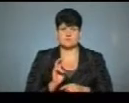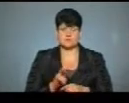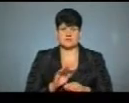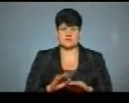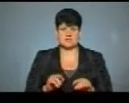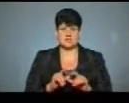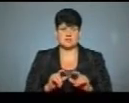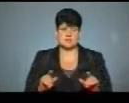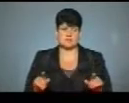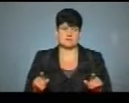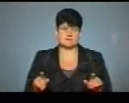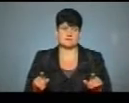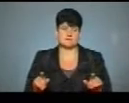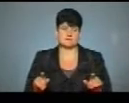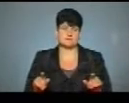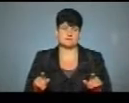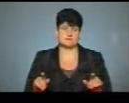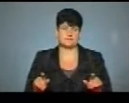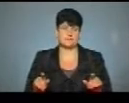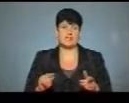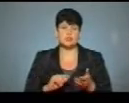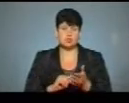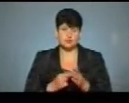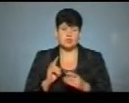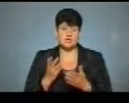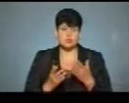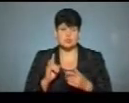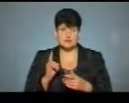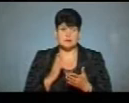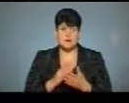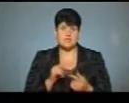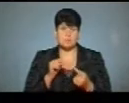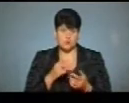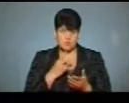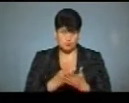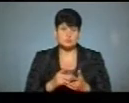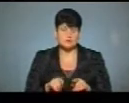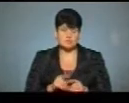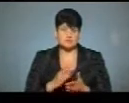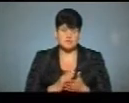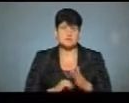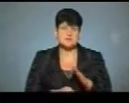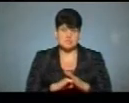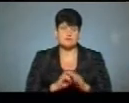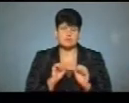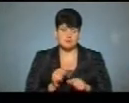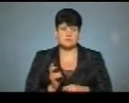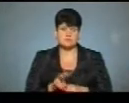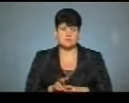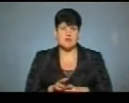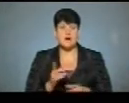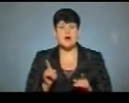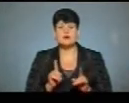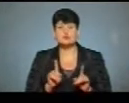дитячі навчальні чи дитячі дошкільні заклади. Тобто довідка, тому, якщо дитина має протипокази, також є підставою для того, що вона щоб може відвідувати. Дітей приймали. А от